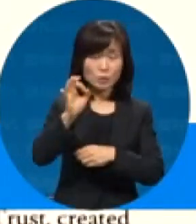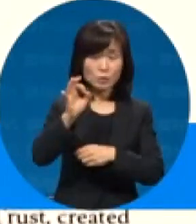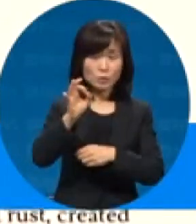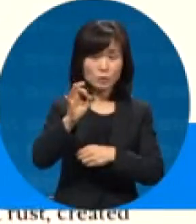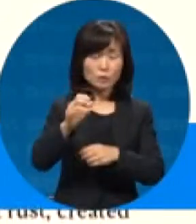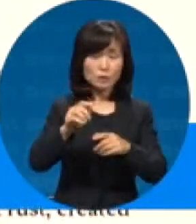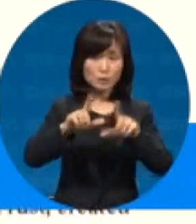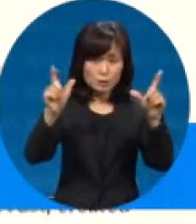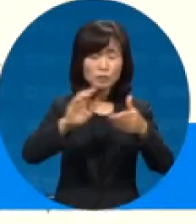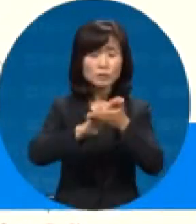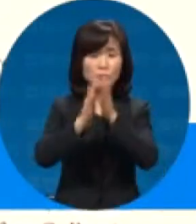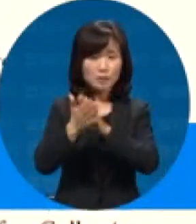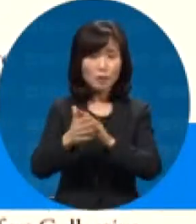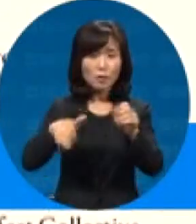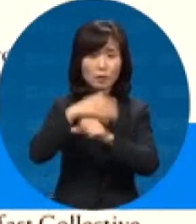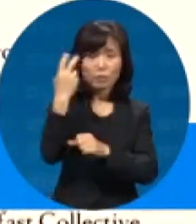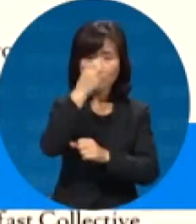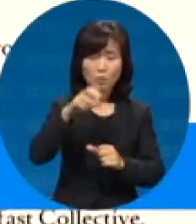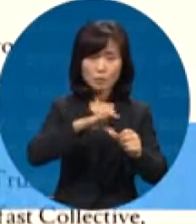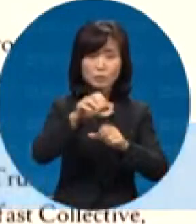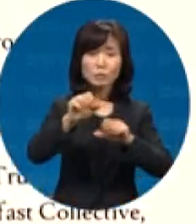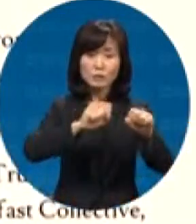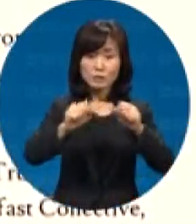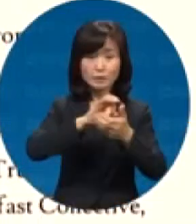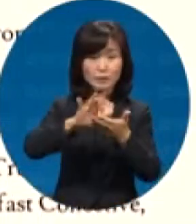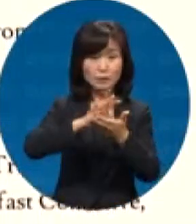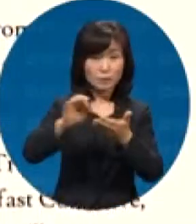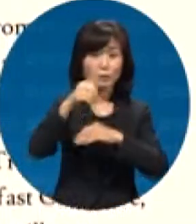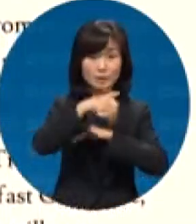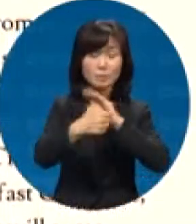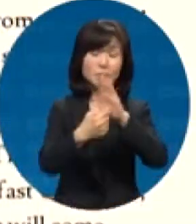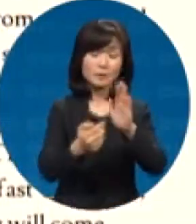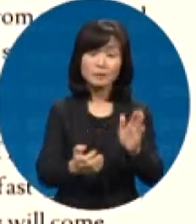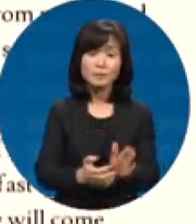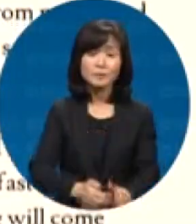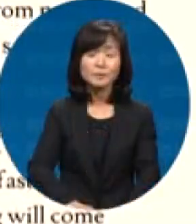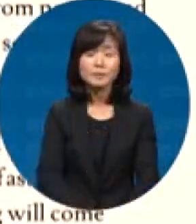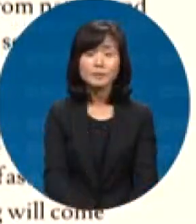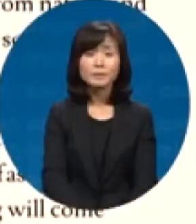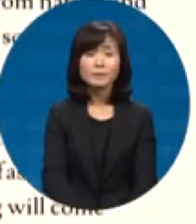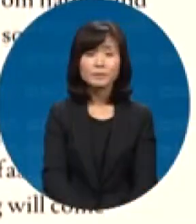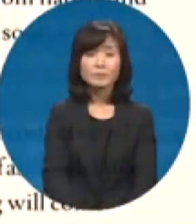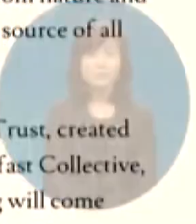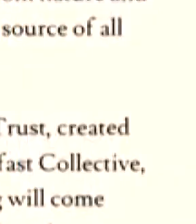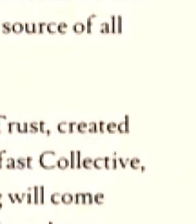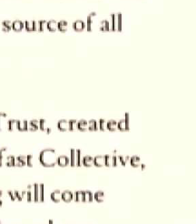기후변화와 환경보호 활동에 사용될 것이라고 밝혔습니다. 지금까지 글로벌 브리핑이었습니다.